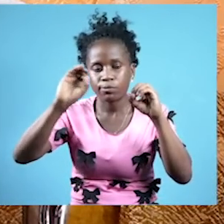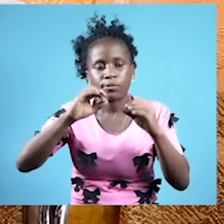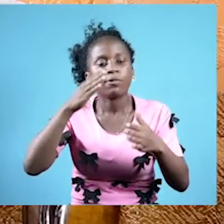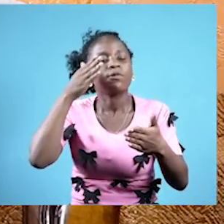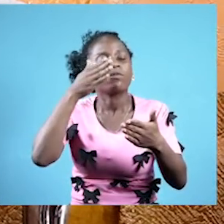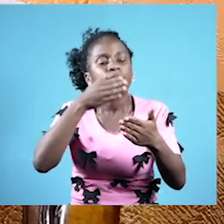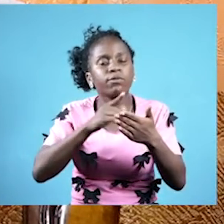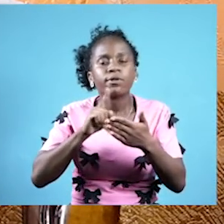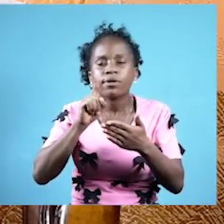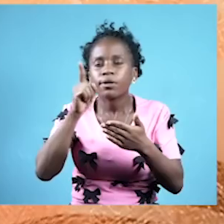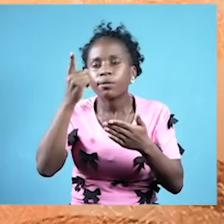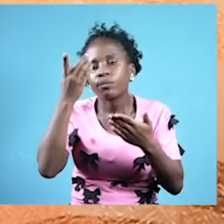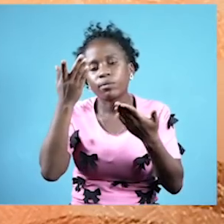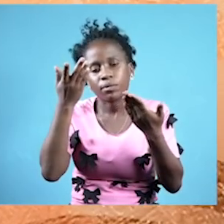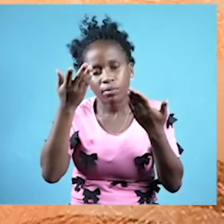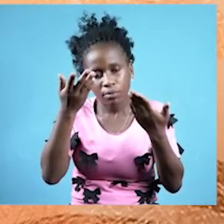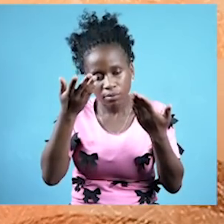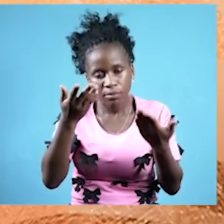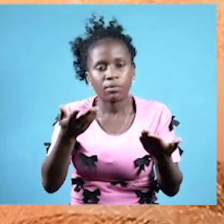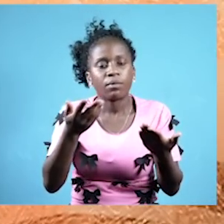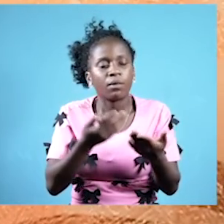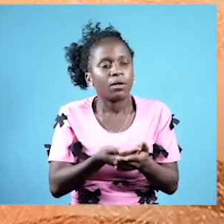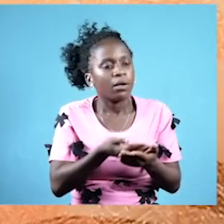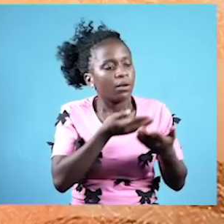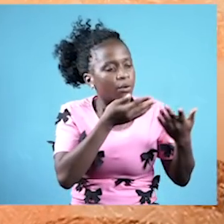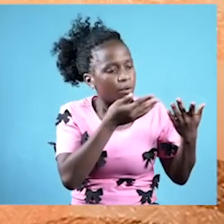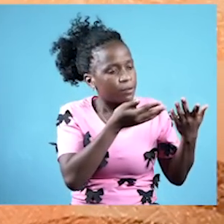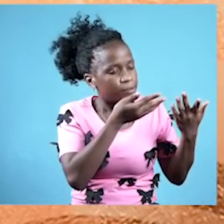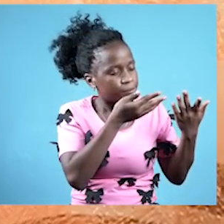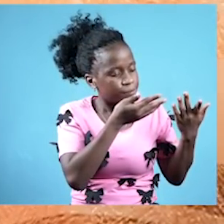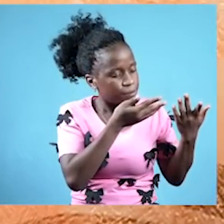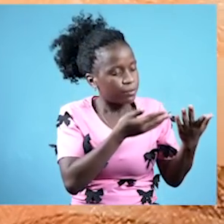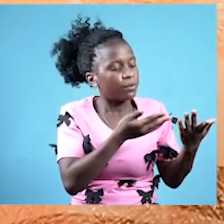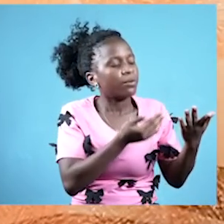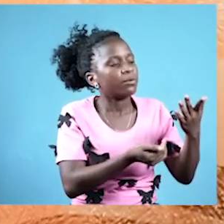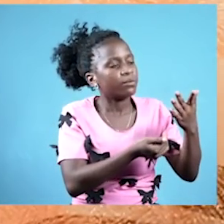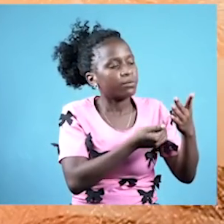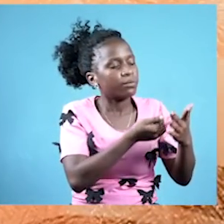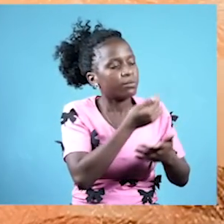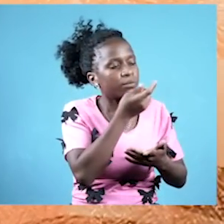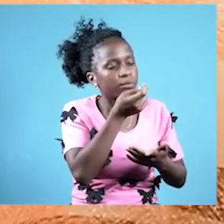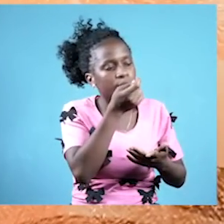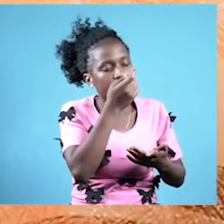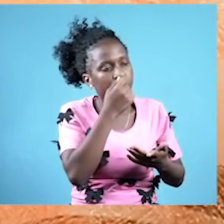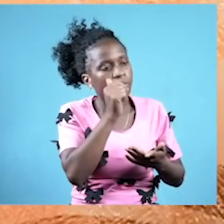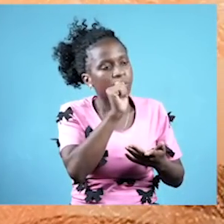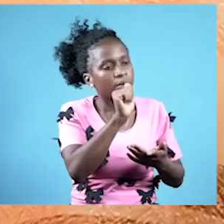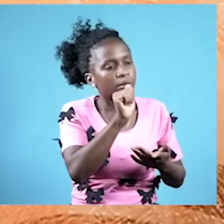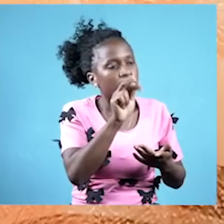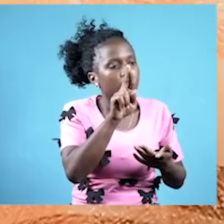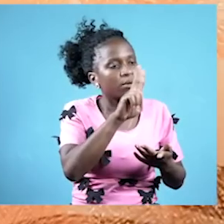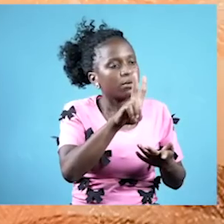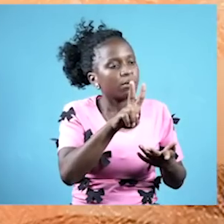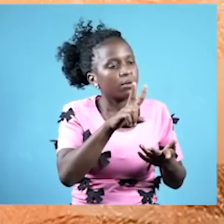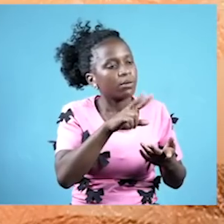Tuko tumeshafika mbali sana kwa utafiti wenu kwa kuwepo tu nyinyi nchini na kuzalisha dawa za kufubaza virusi